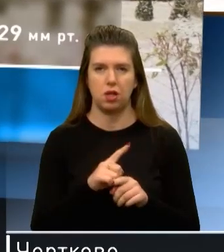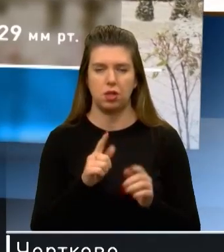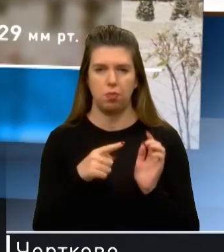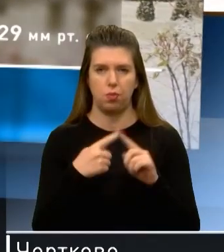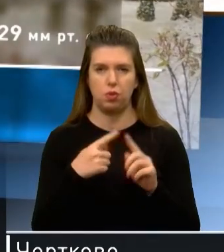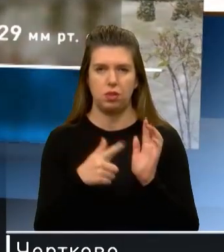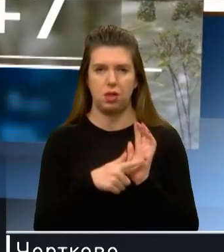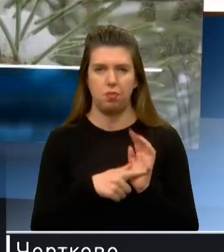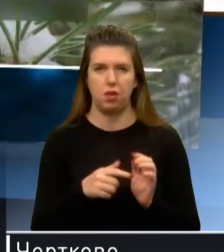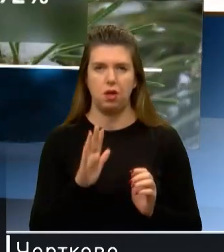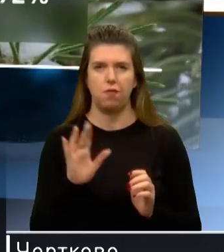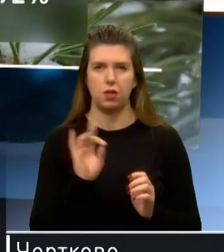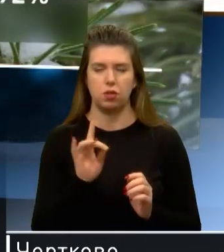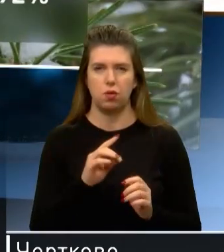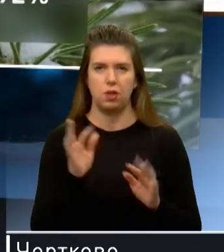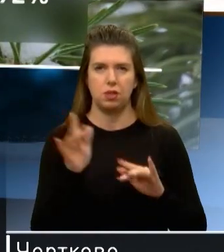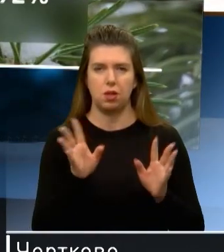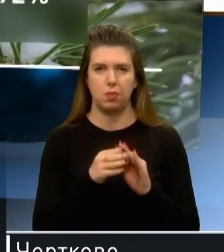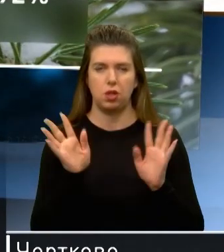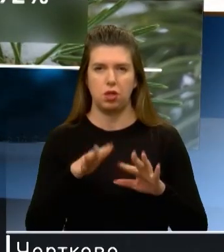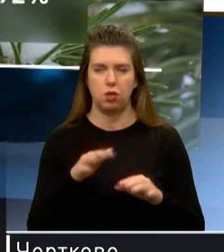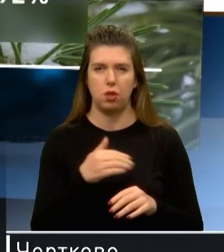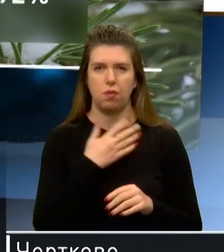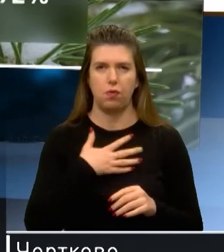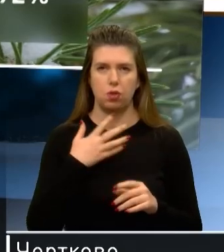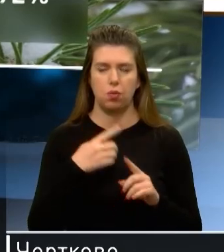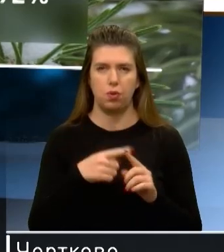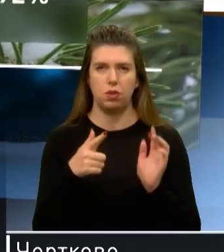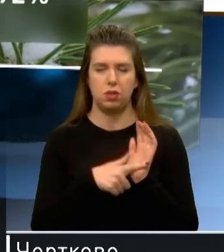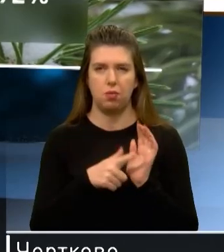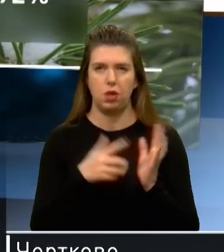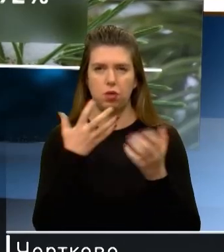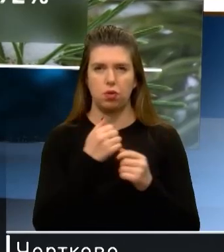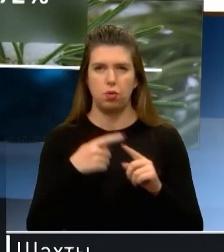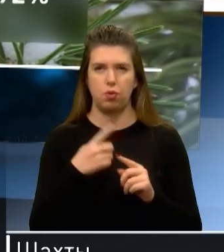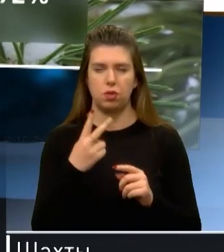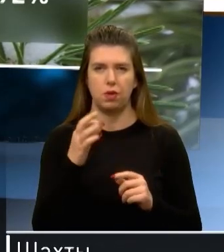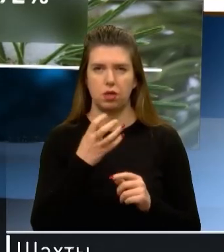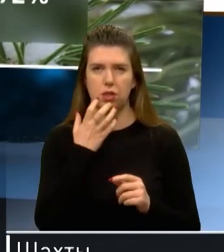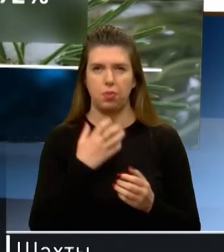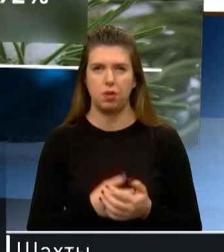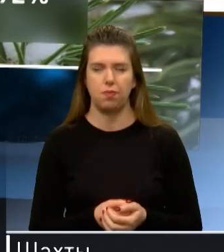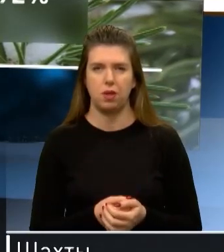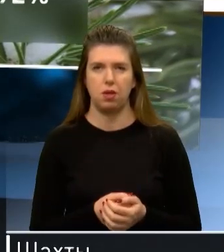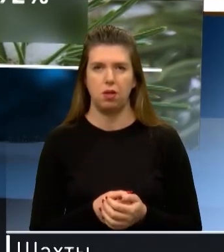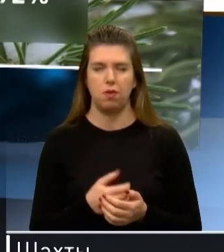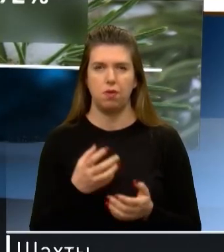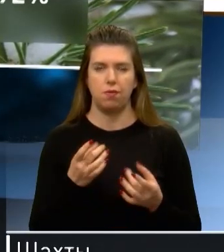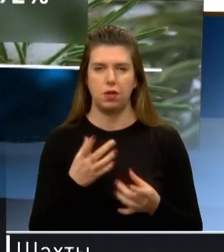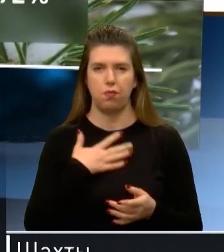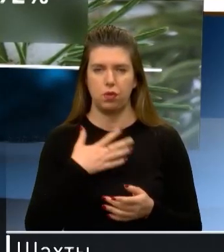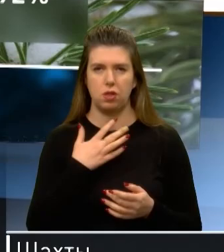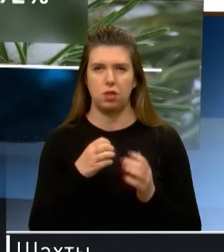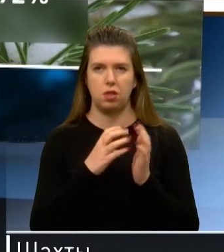температура в Ростове надону снег с дождём температура воздуха днём п 7 ночью 2° тепла относительная влажность